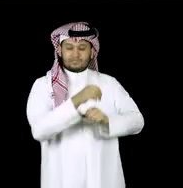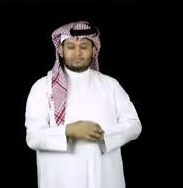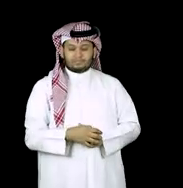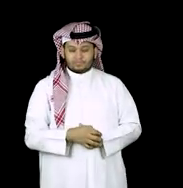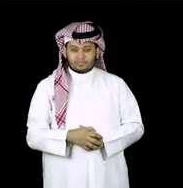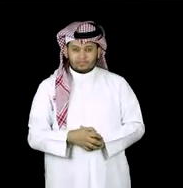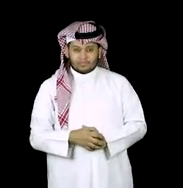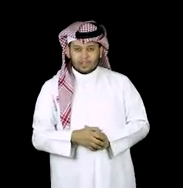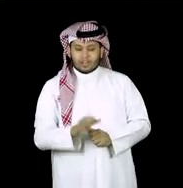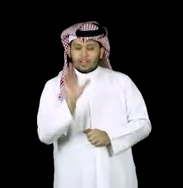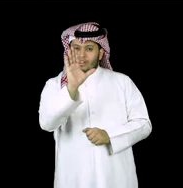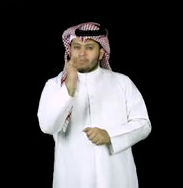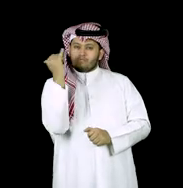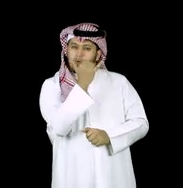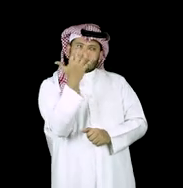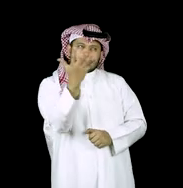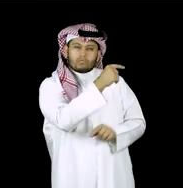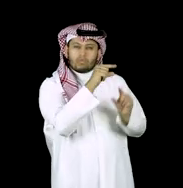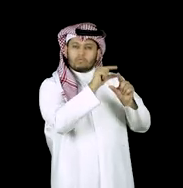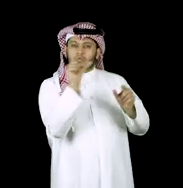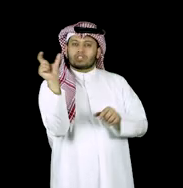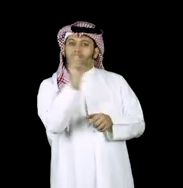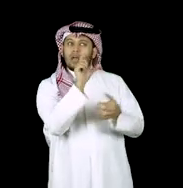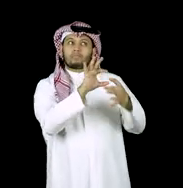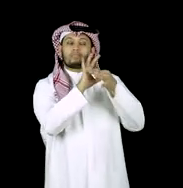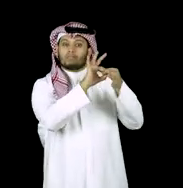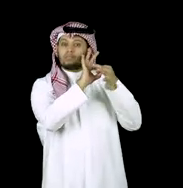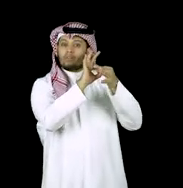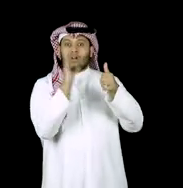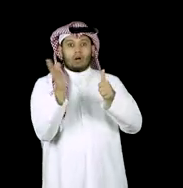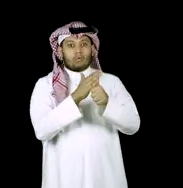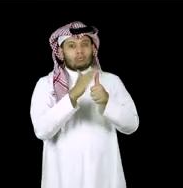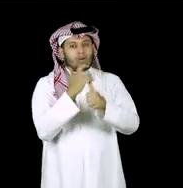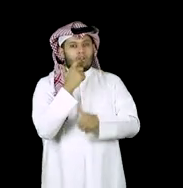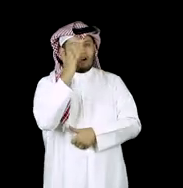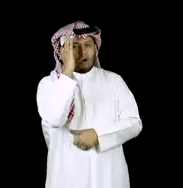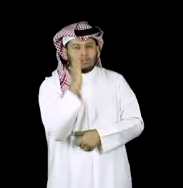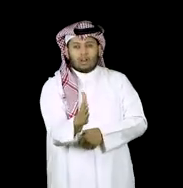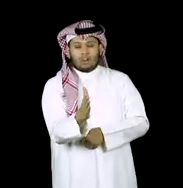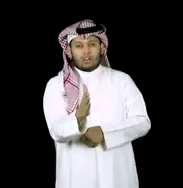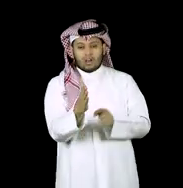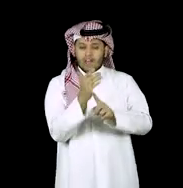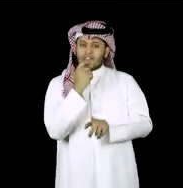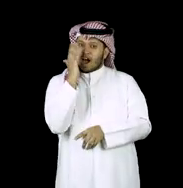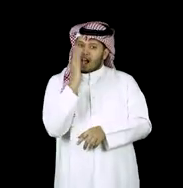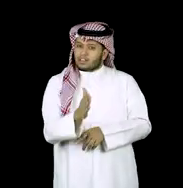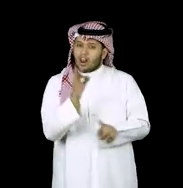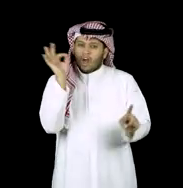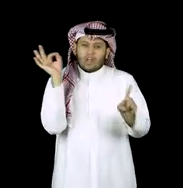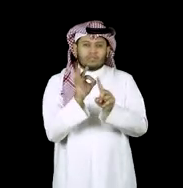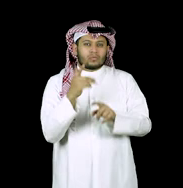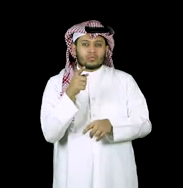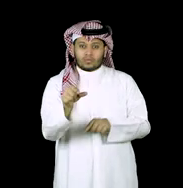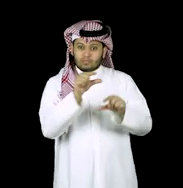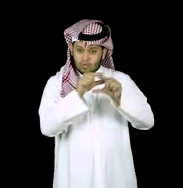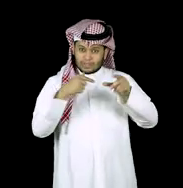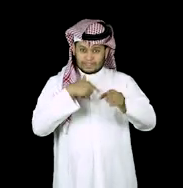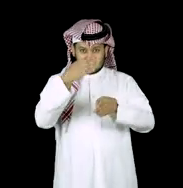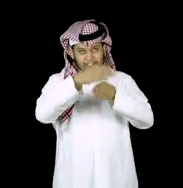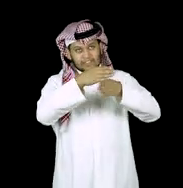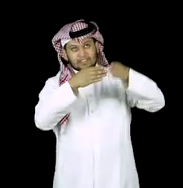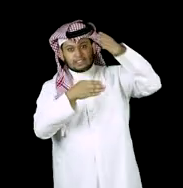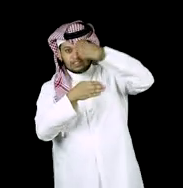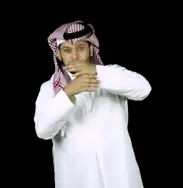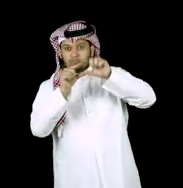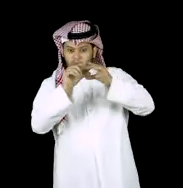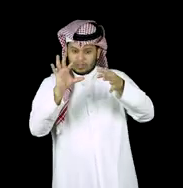أهم مبادئ العلاقات الدولية في الإسلام: أولا العدالة، ويقصد بها أن تبنى كافة